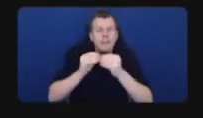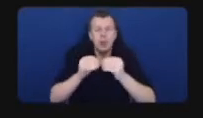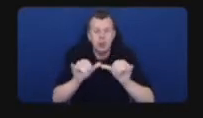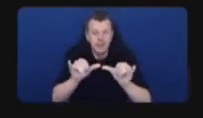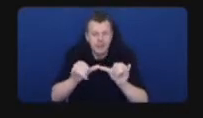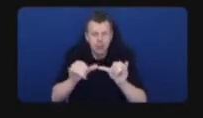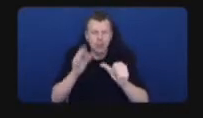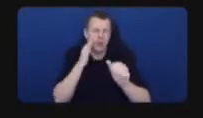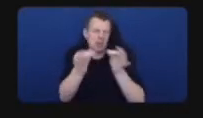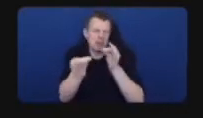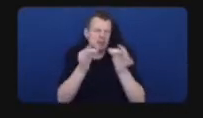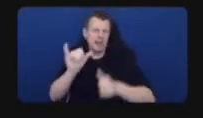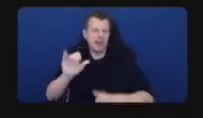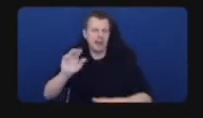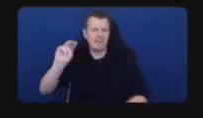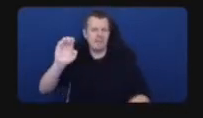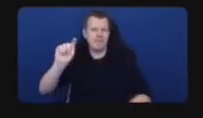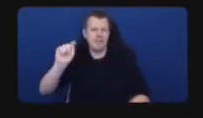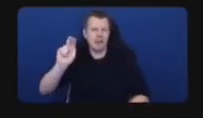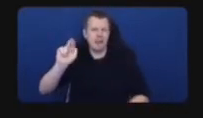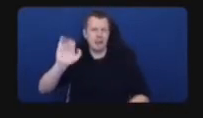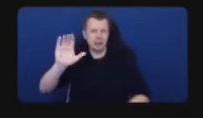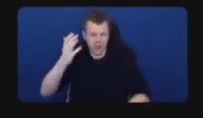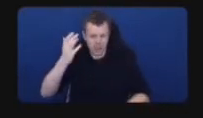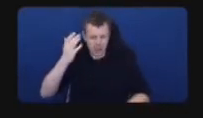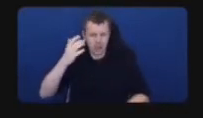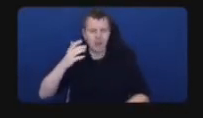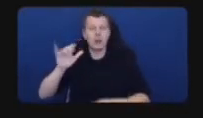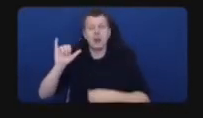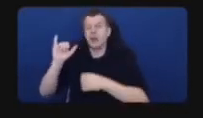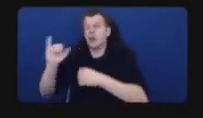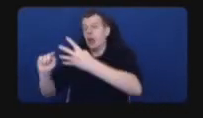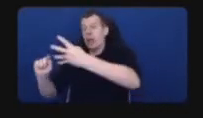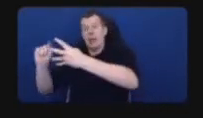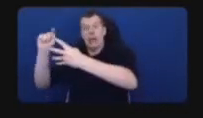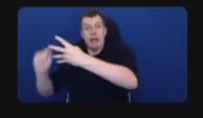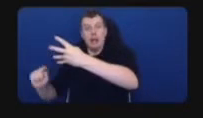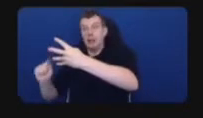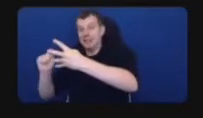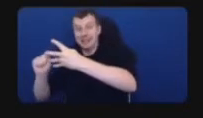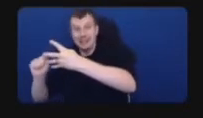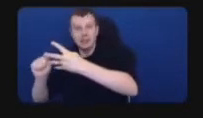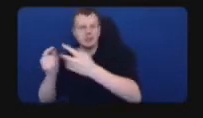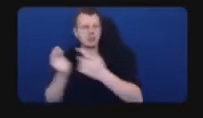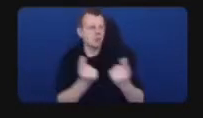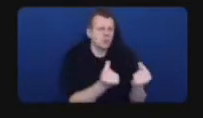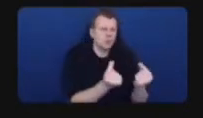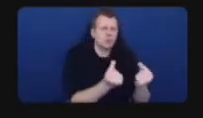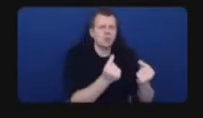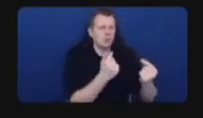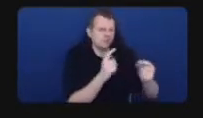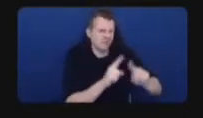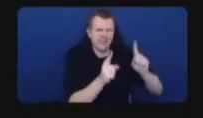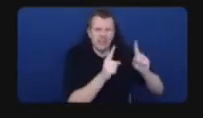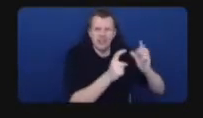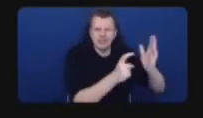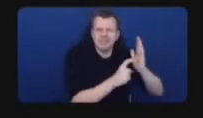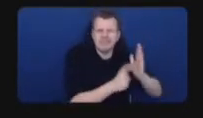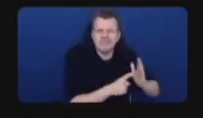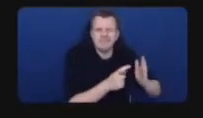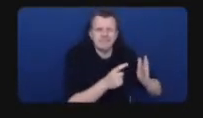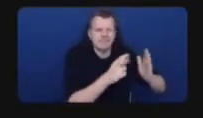有一些指标我们会告诉我们会说一些指标是有牵扯到哪些规